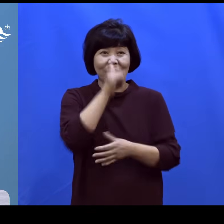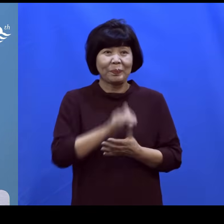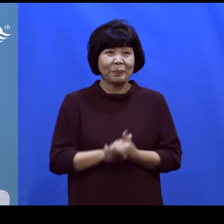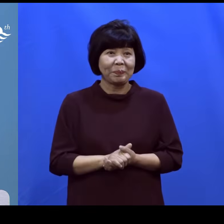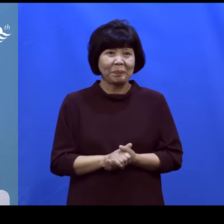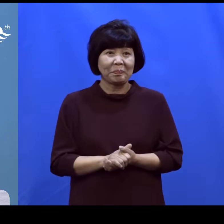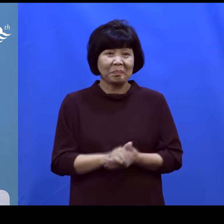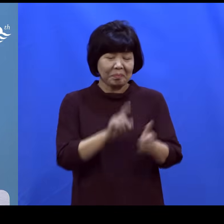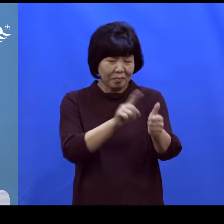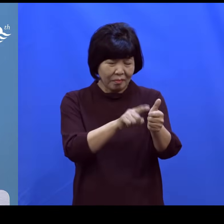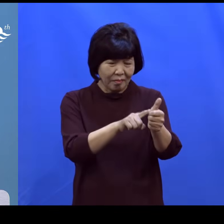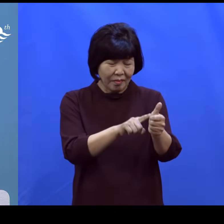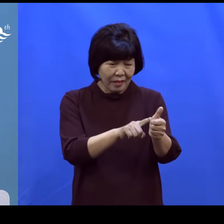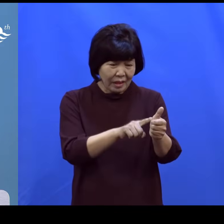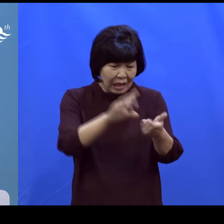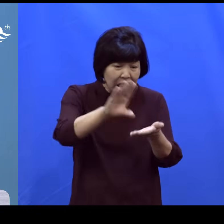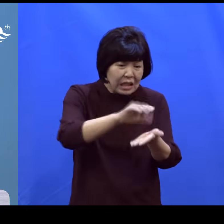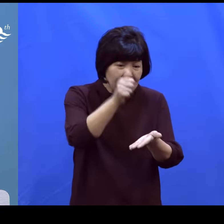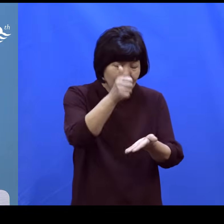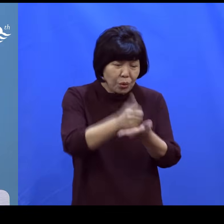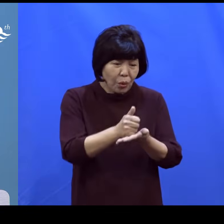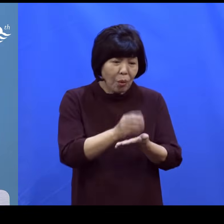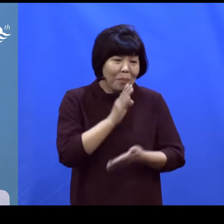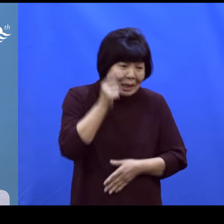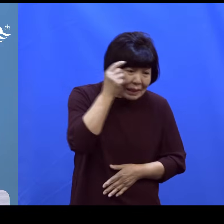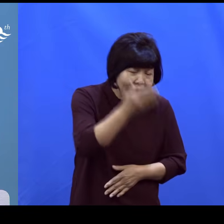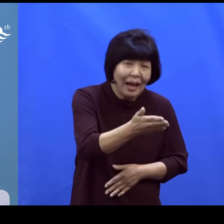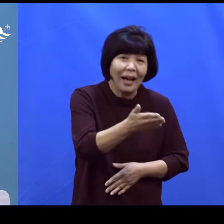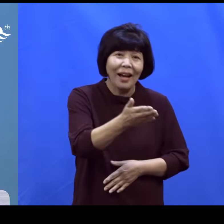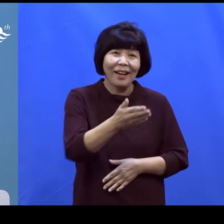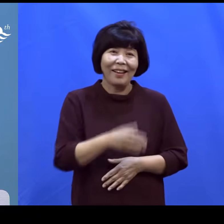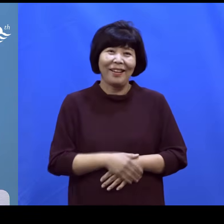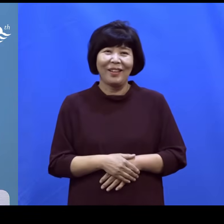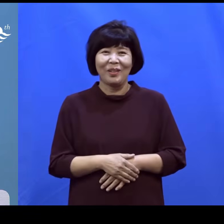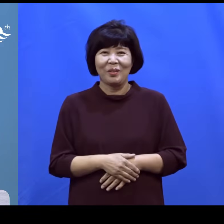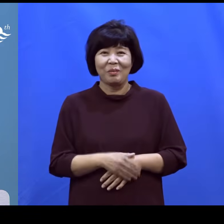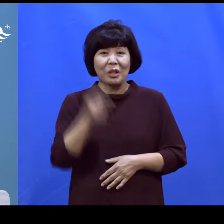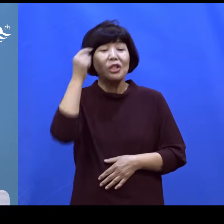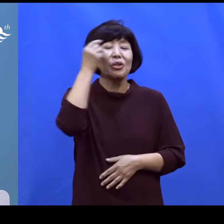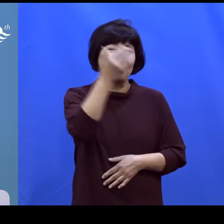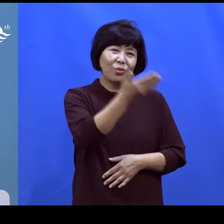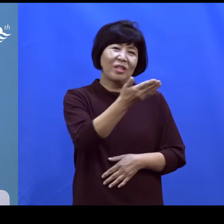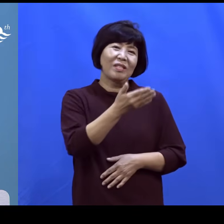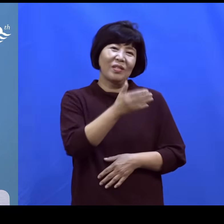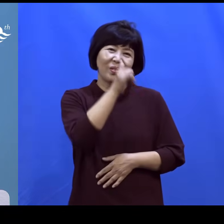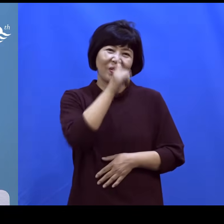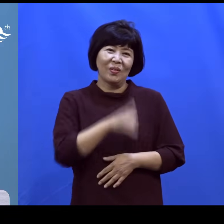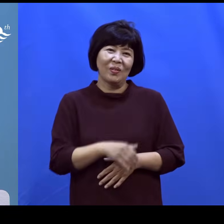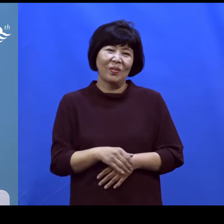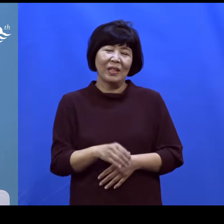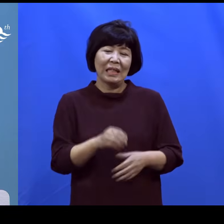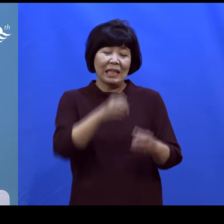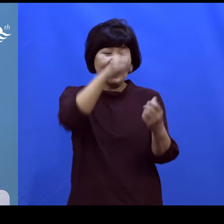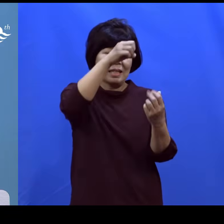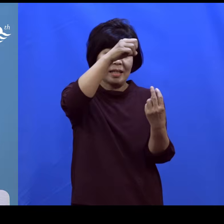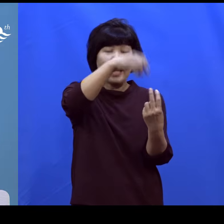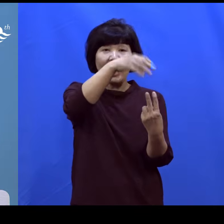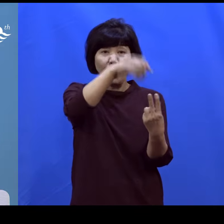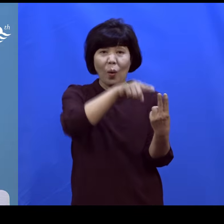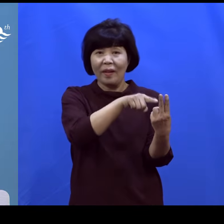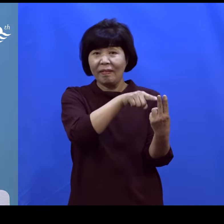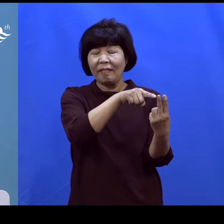그래서 그에게 당신은 그리스도가 아니냐라고 백성들이 질문한 것은 이 세례